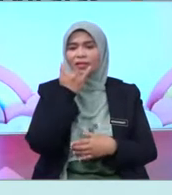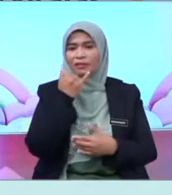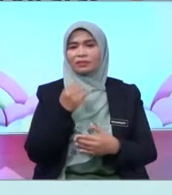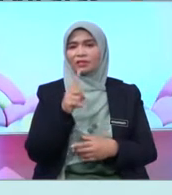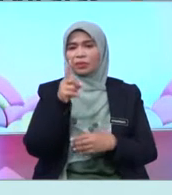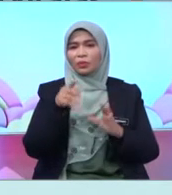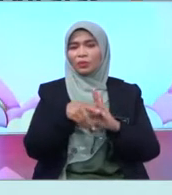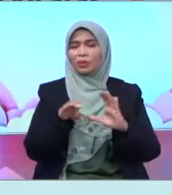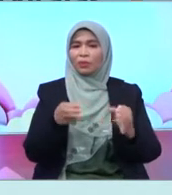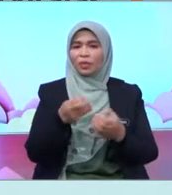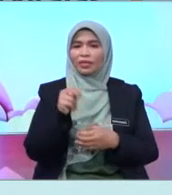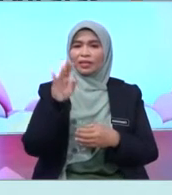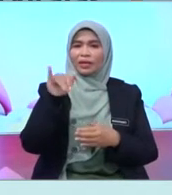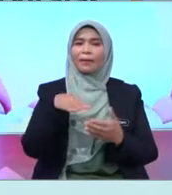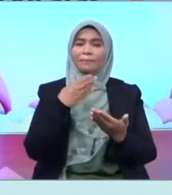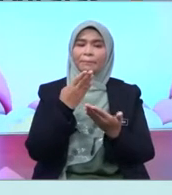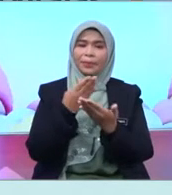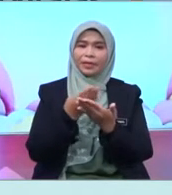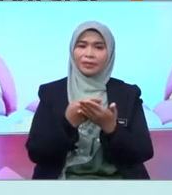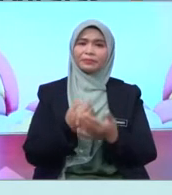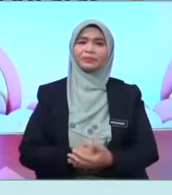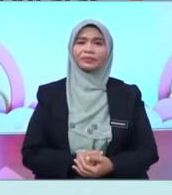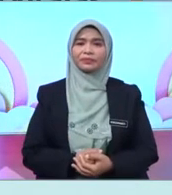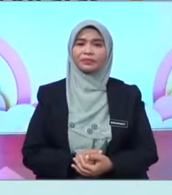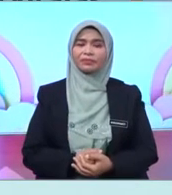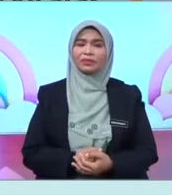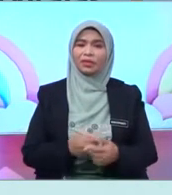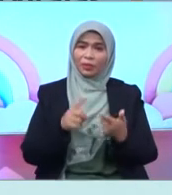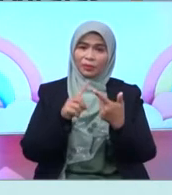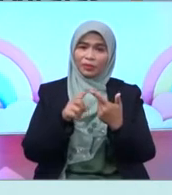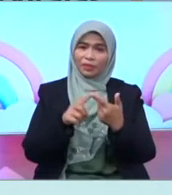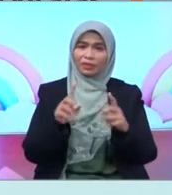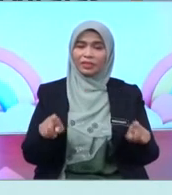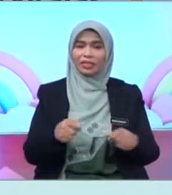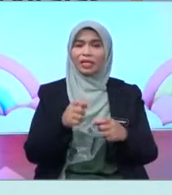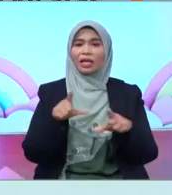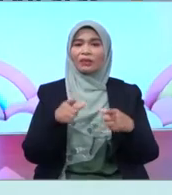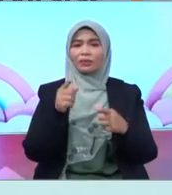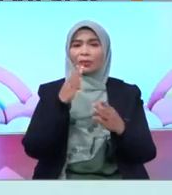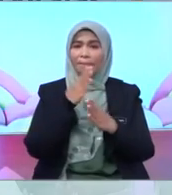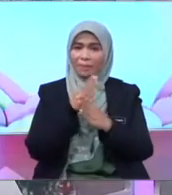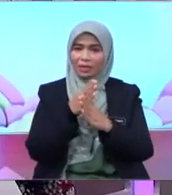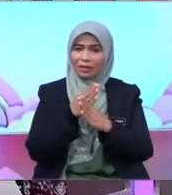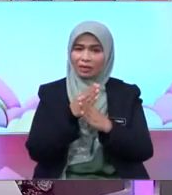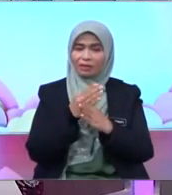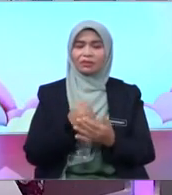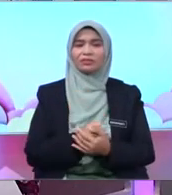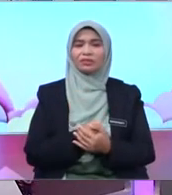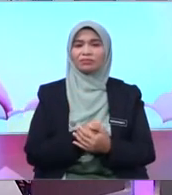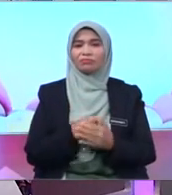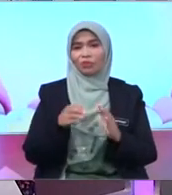oke seterusnya kita pergi tingkah laku yang benar ke tingkah laku yang benar dimana